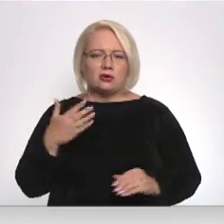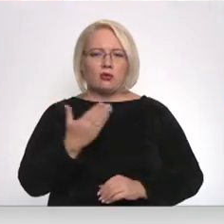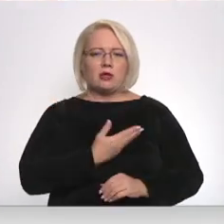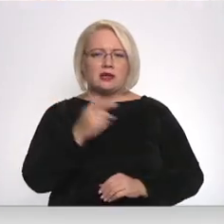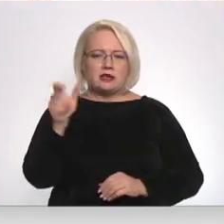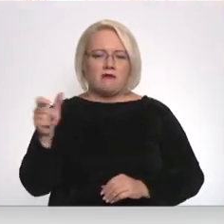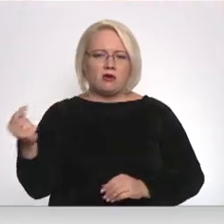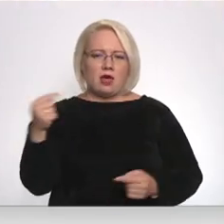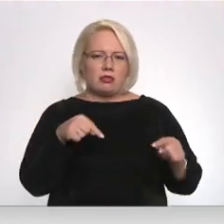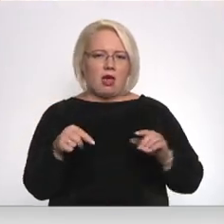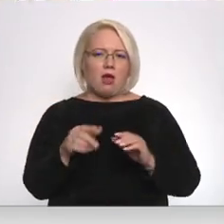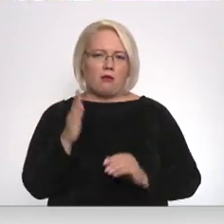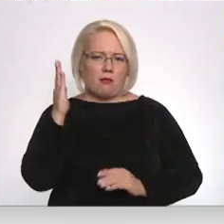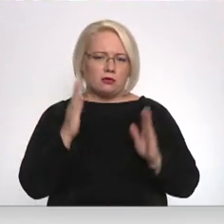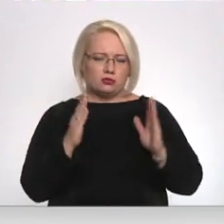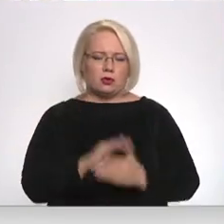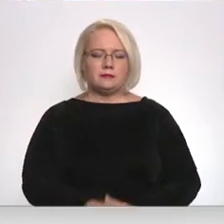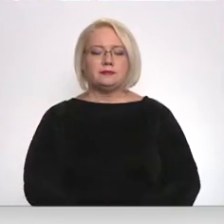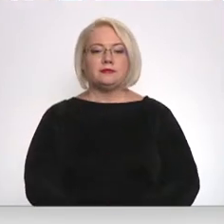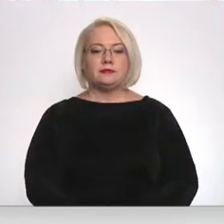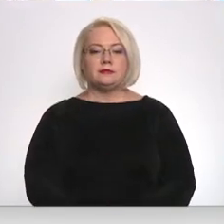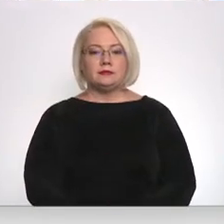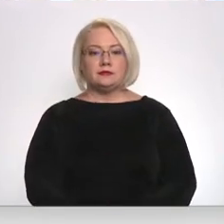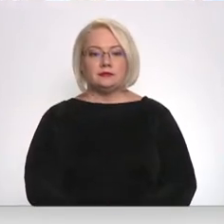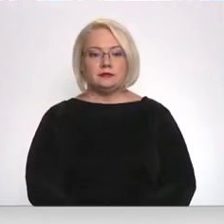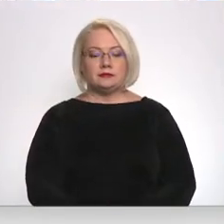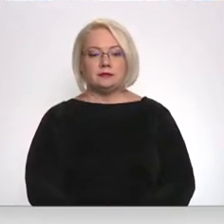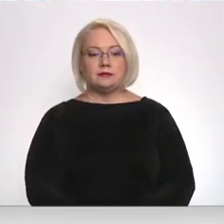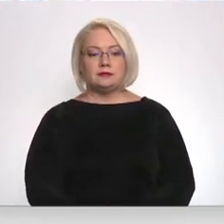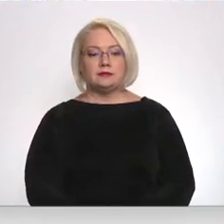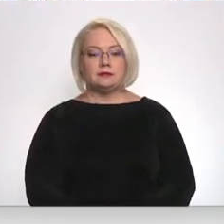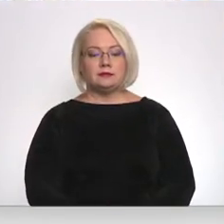aktivitāte. Par to es tiešām priecīgs. Zandozo Balodaigars Koviļevskis, Latvijas televīzija.